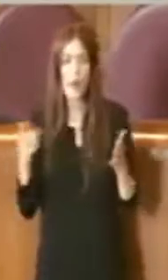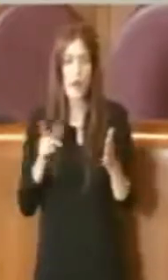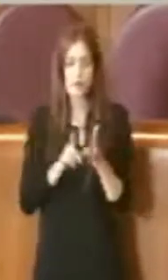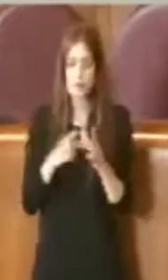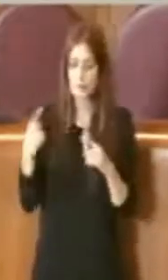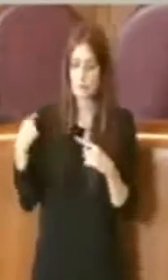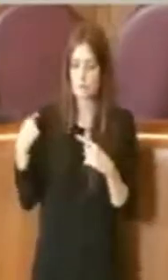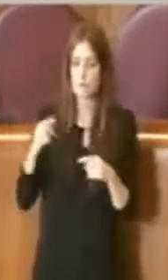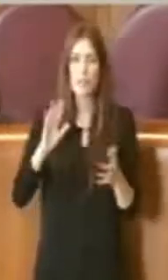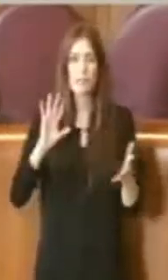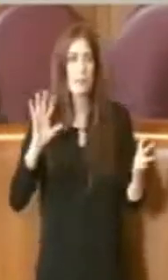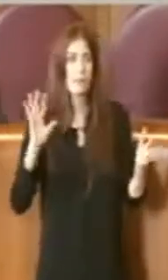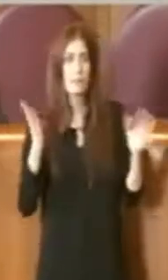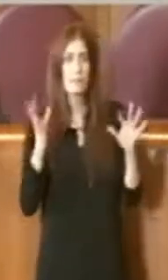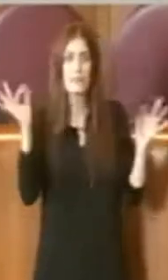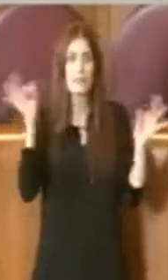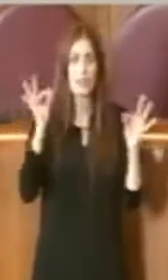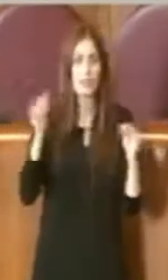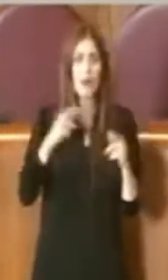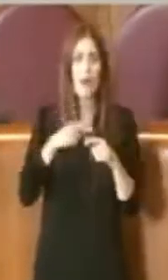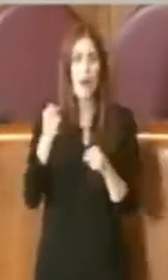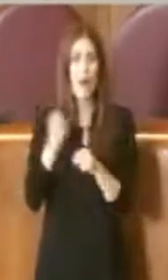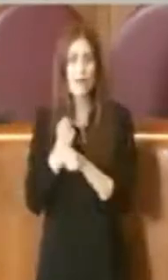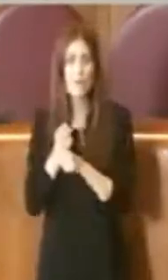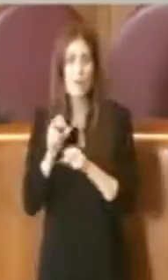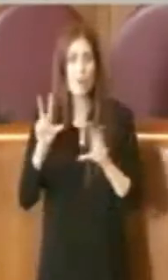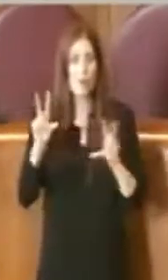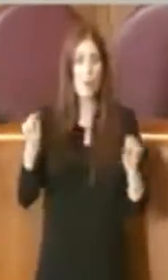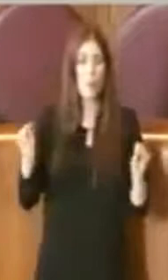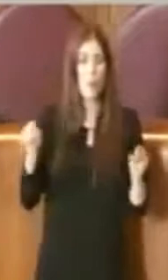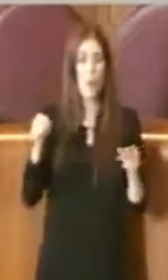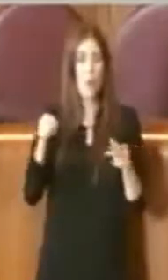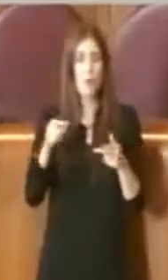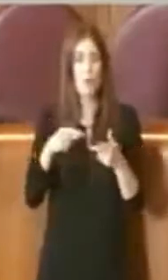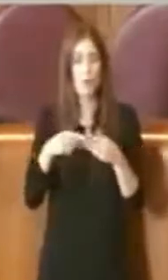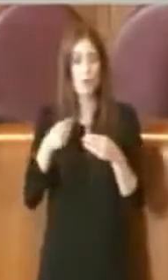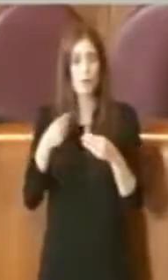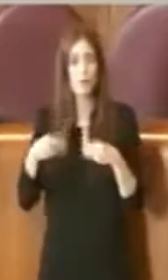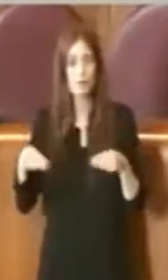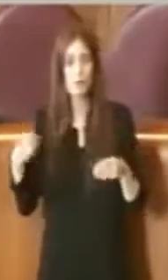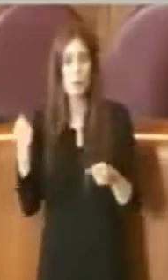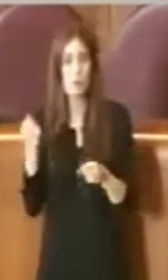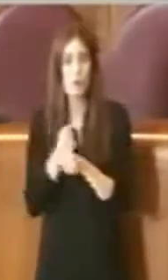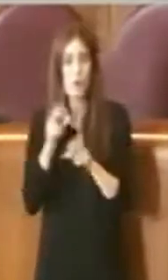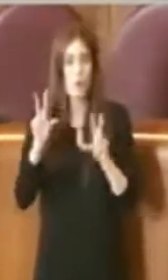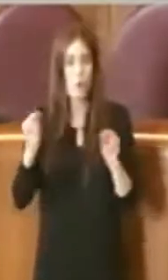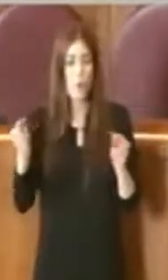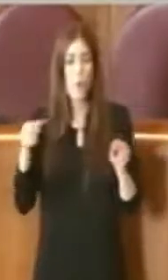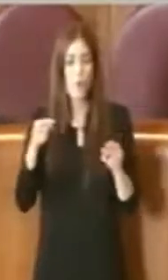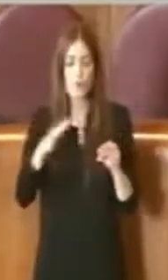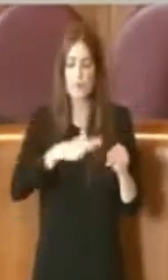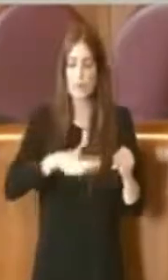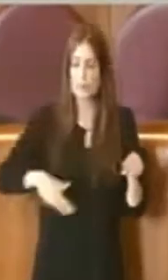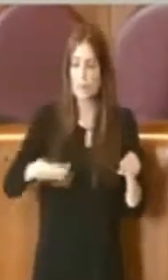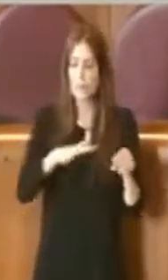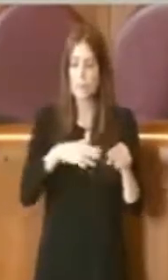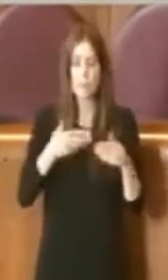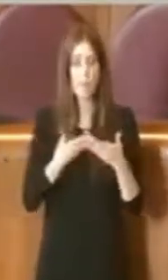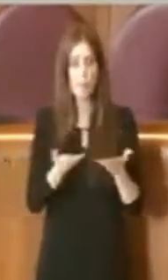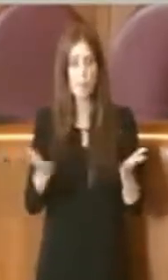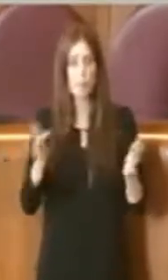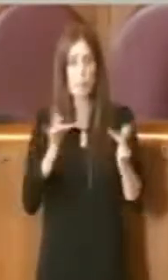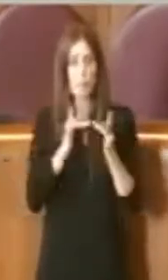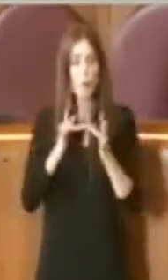cambiamenti climatici, ai nuovi lavori, alle nuove professioni, alla transizione ecologica, al ripensamento dello spazio pubblico, alla